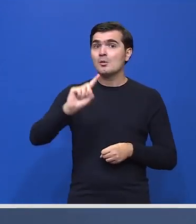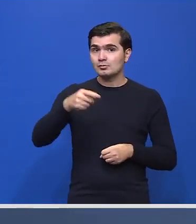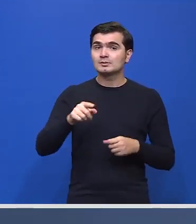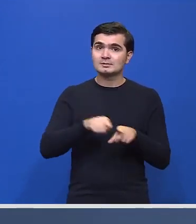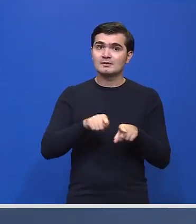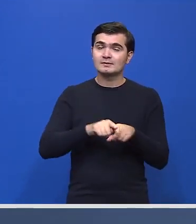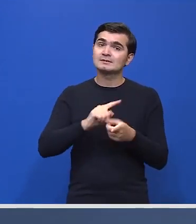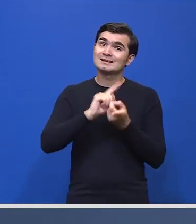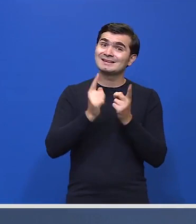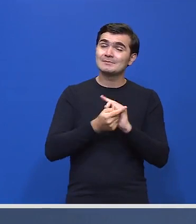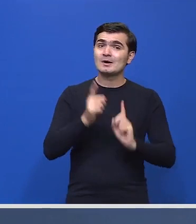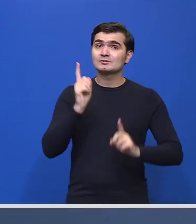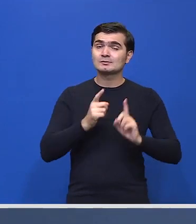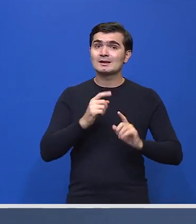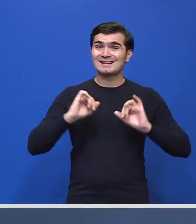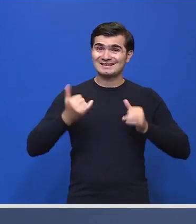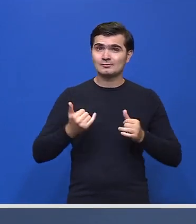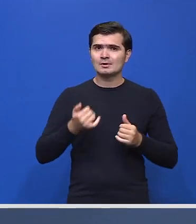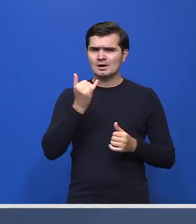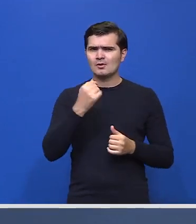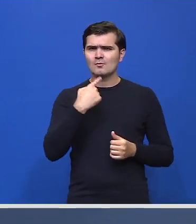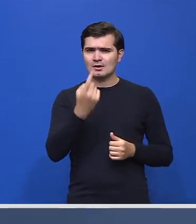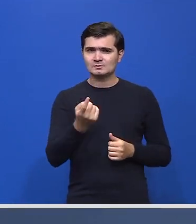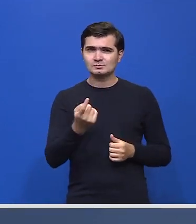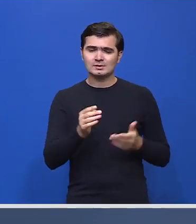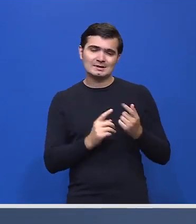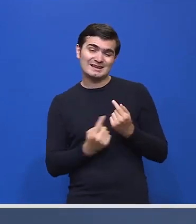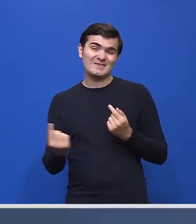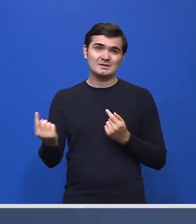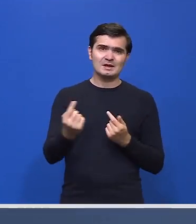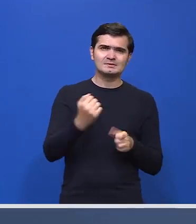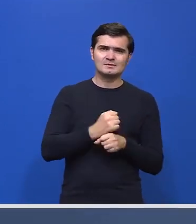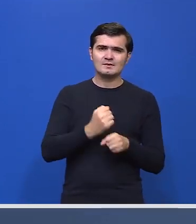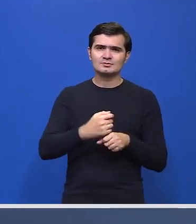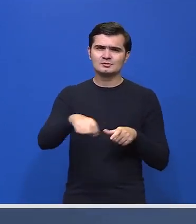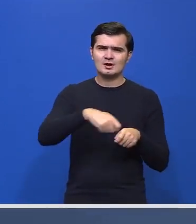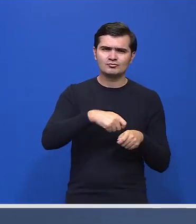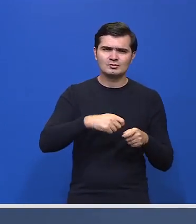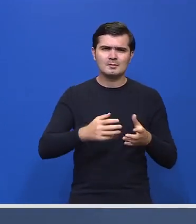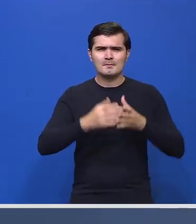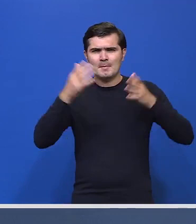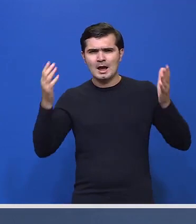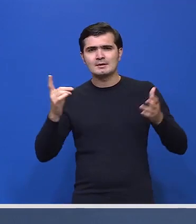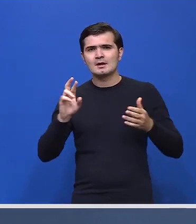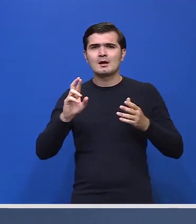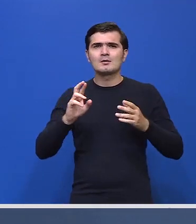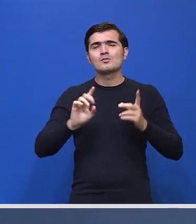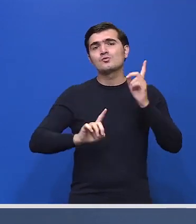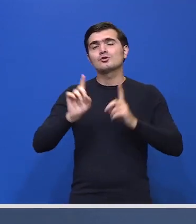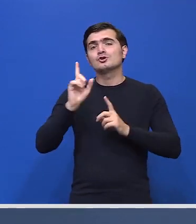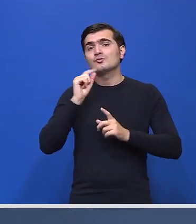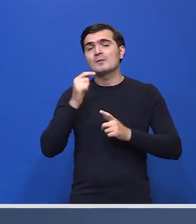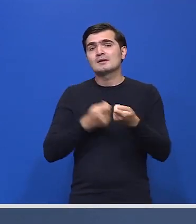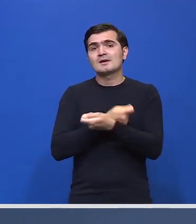reveniți asupra unor ajustări? Spuneți acum, de exemplu, că ați evitat să faceți ajustări radicale, însă o parte dintre oamenii de afaceri